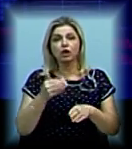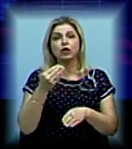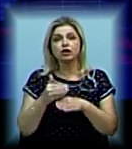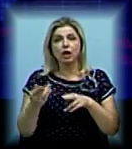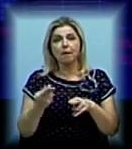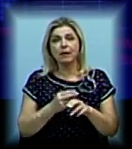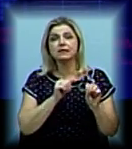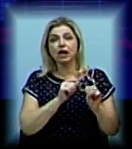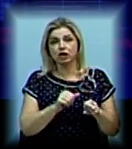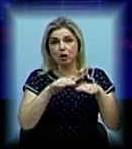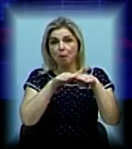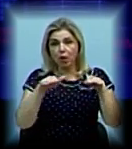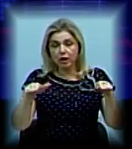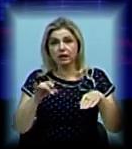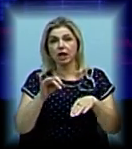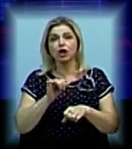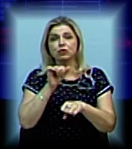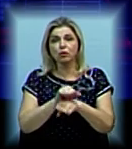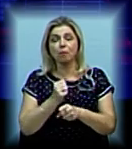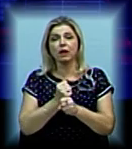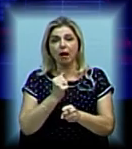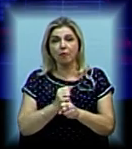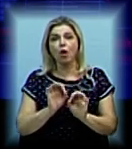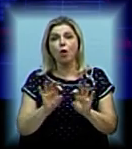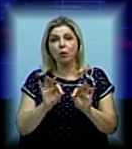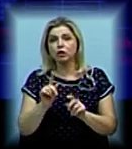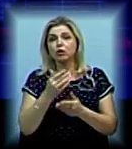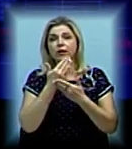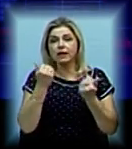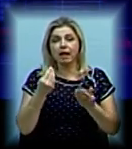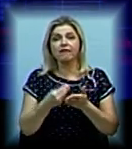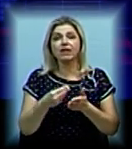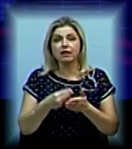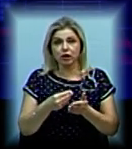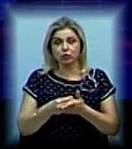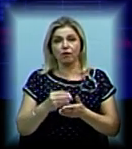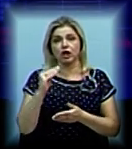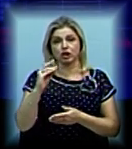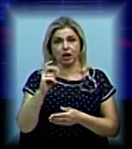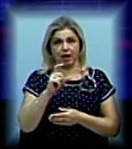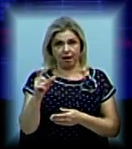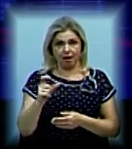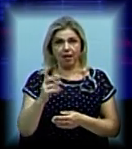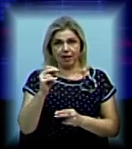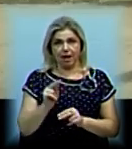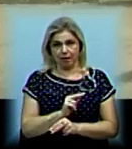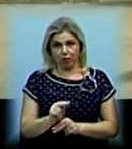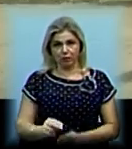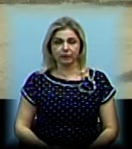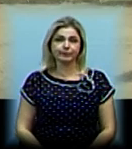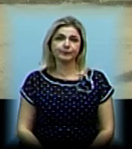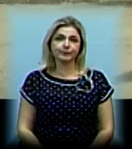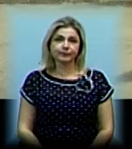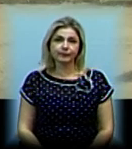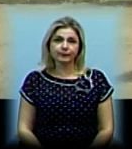захисного покриття. Зупинку робіт пояснює відсутністю фінансування з боку департаменту житлово-комунального господарства. Марія Савицька,